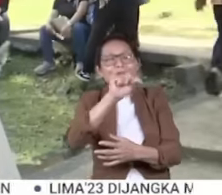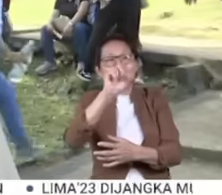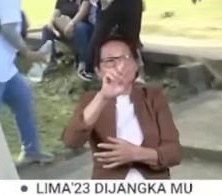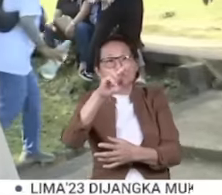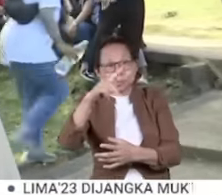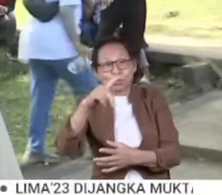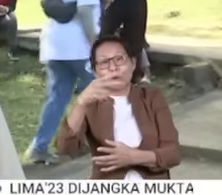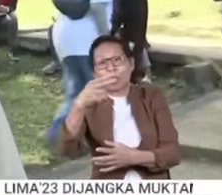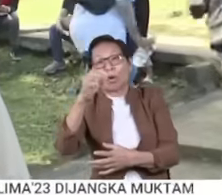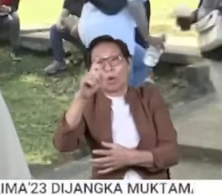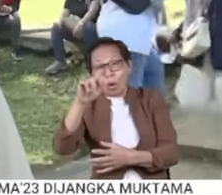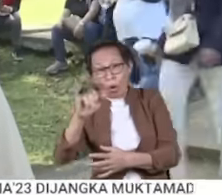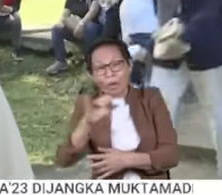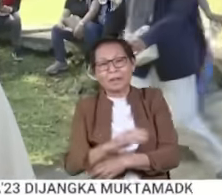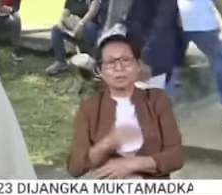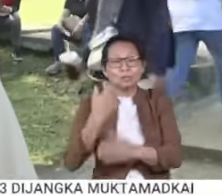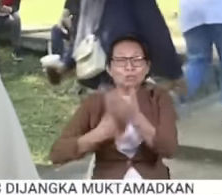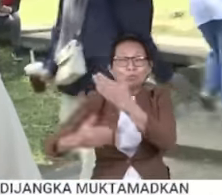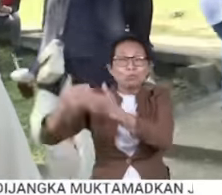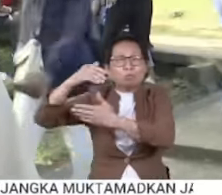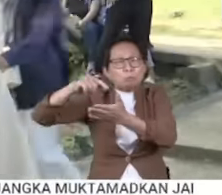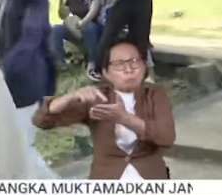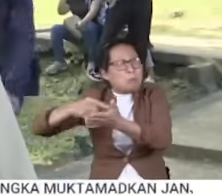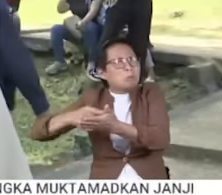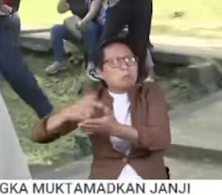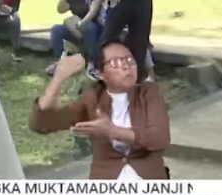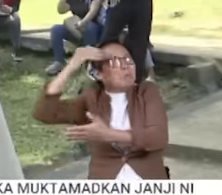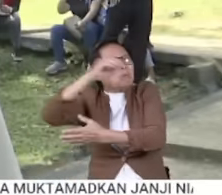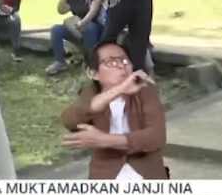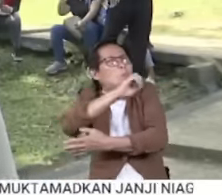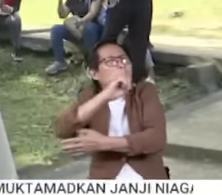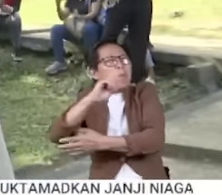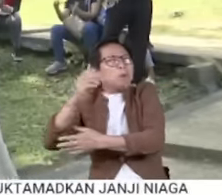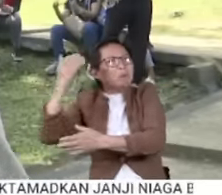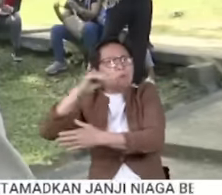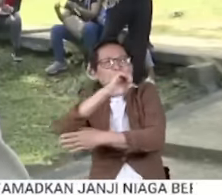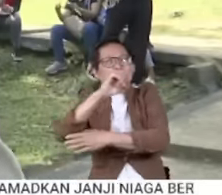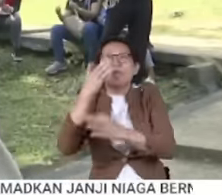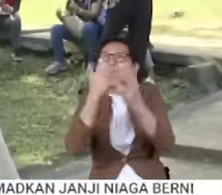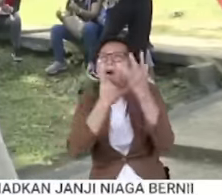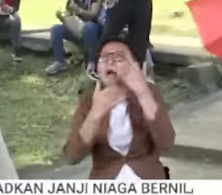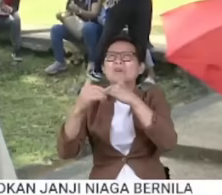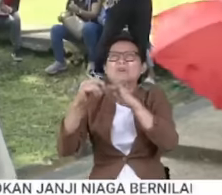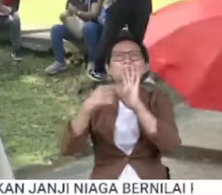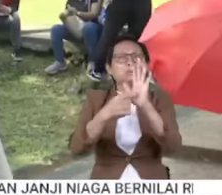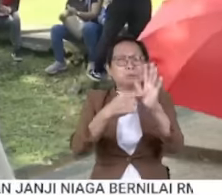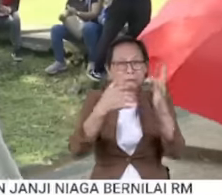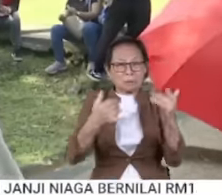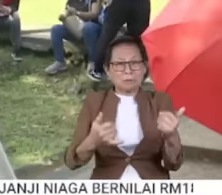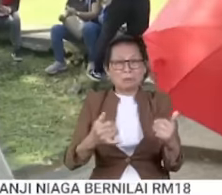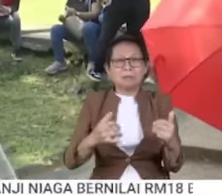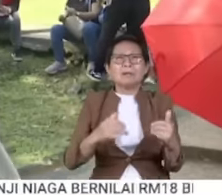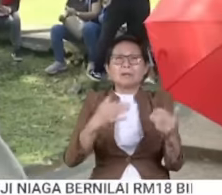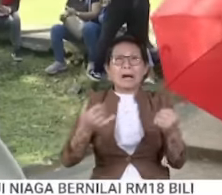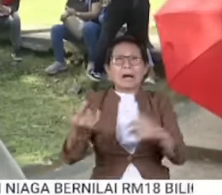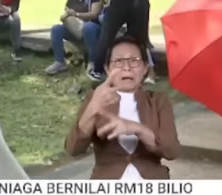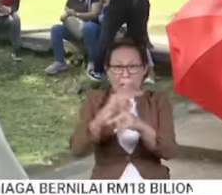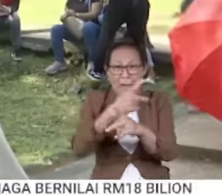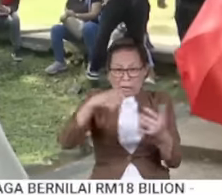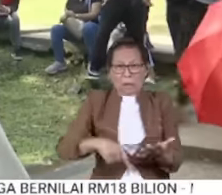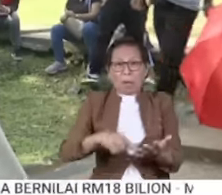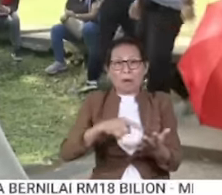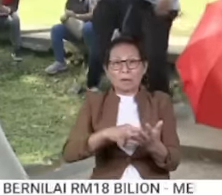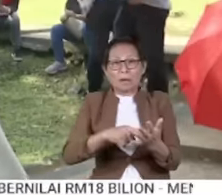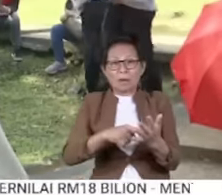dulu saya tengok jarang buat itu apa yang yang kalau Fuso ajalah Yang kalau gitu sekarang kali ini dibuat